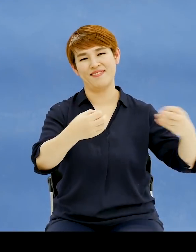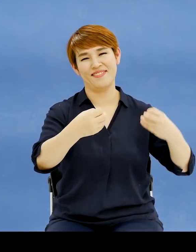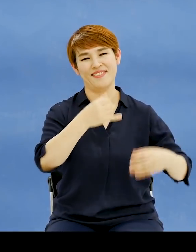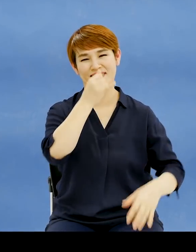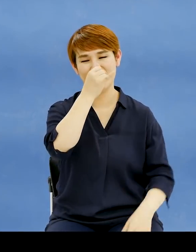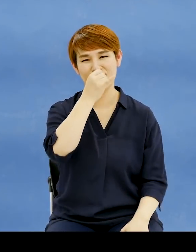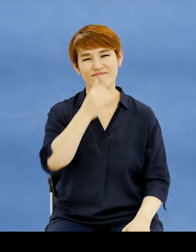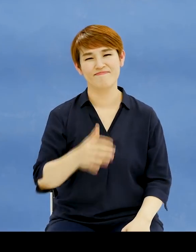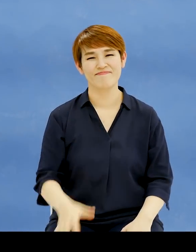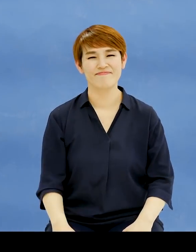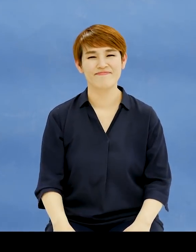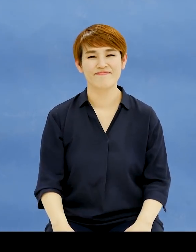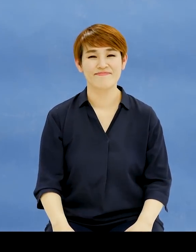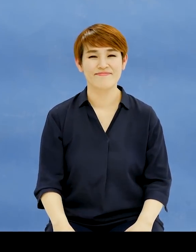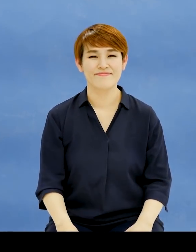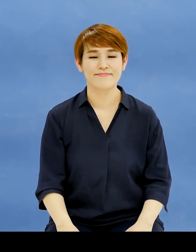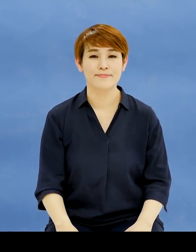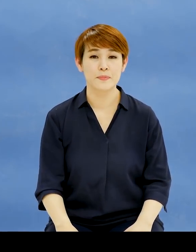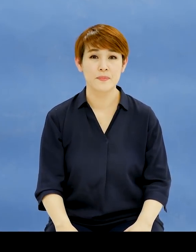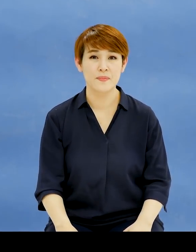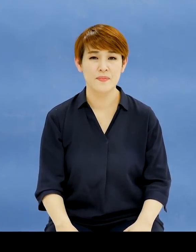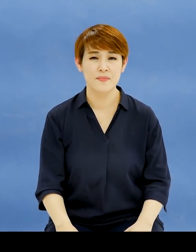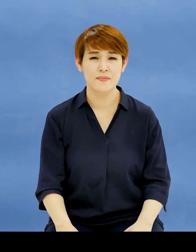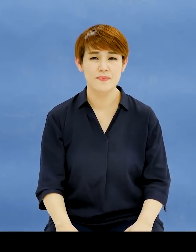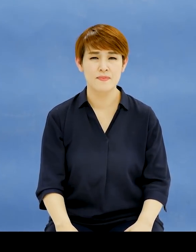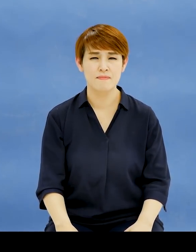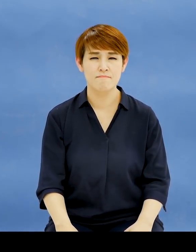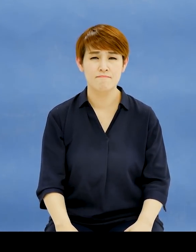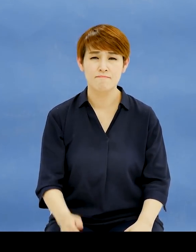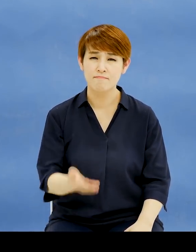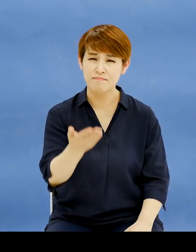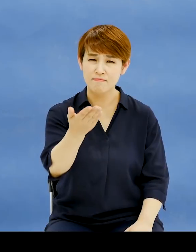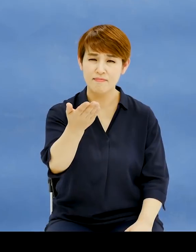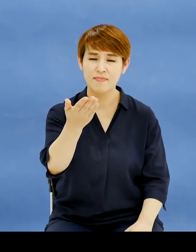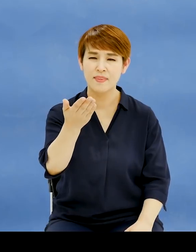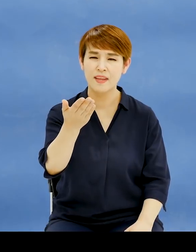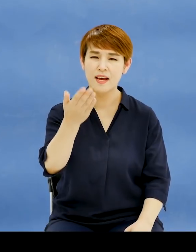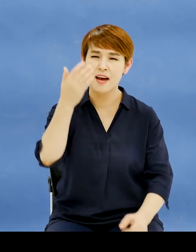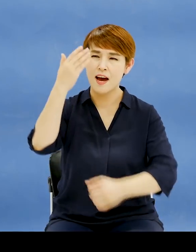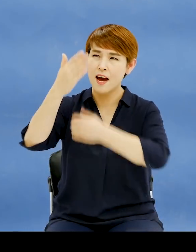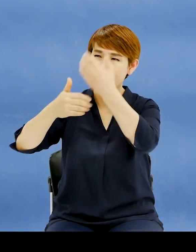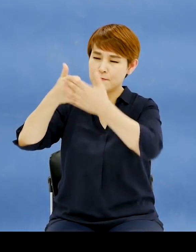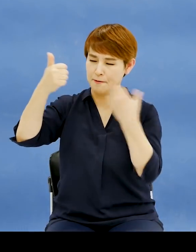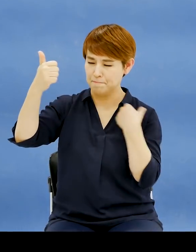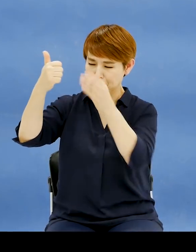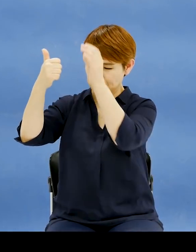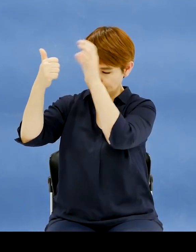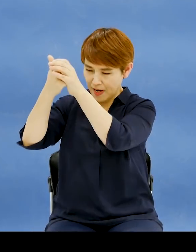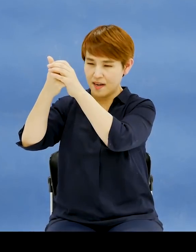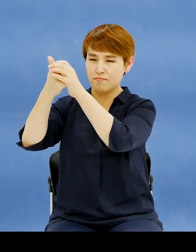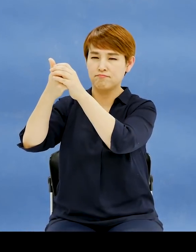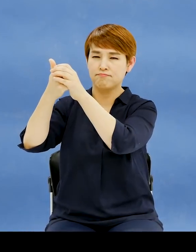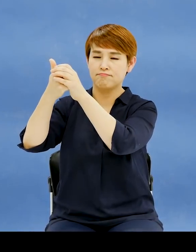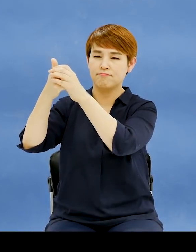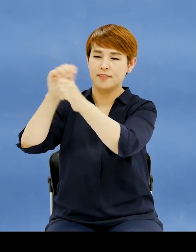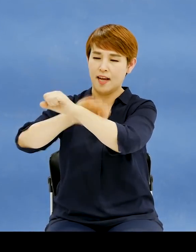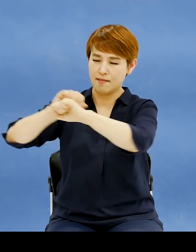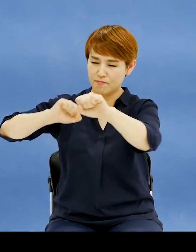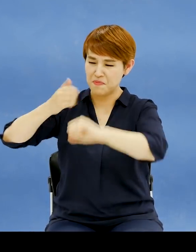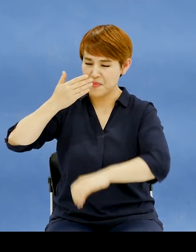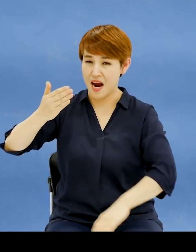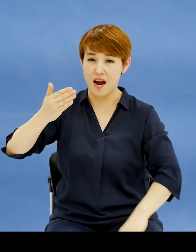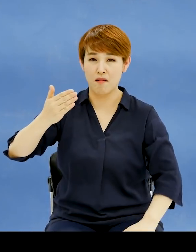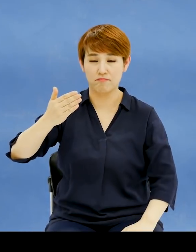회복되시고 그러셨어요. 진짜 하나님이 놀라우신 것 같아요. 네. 근데 계속해서 사모님께서 음. 하늘에 맡겼을 때 하나님께서 다